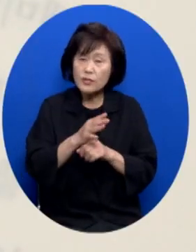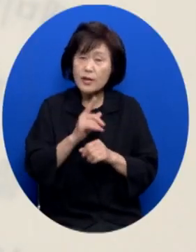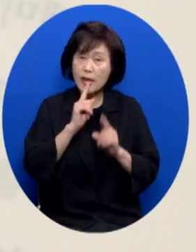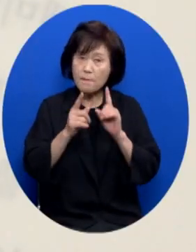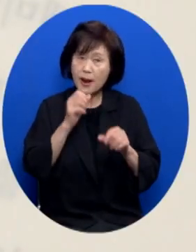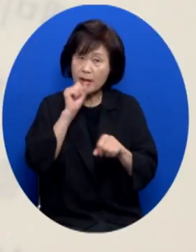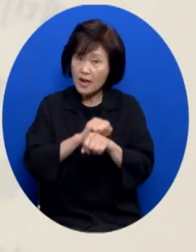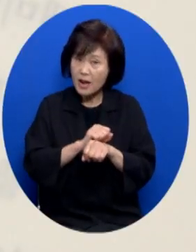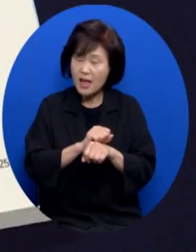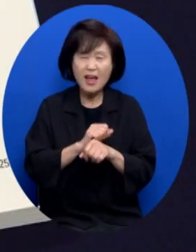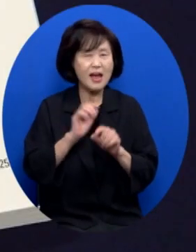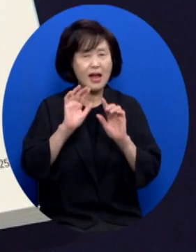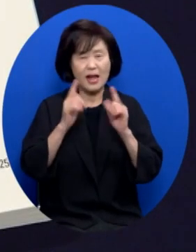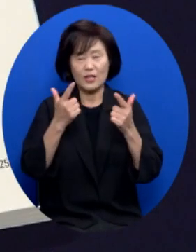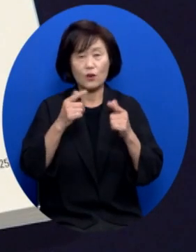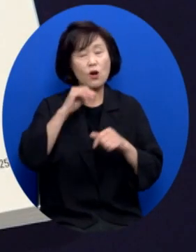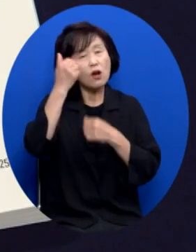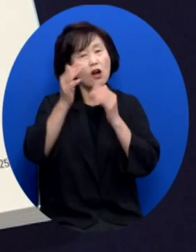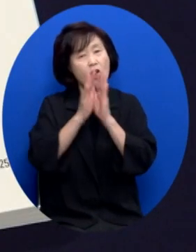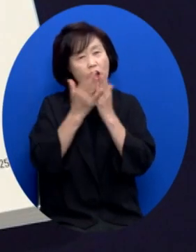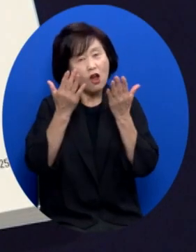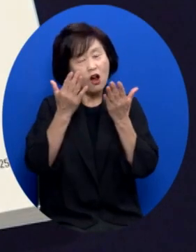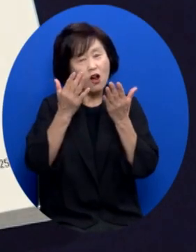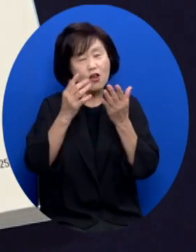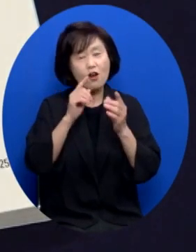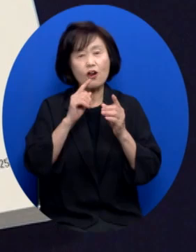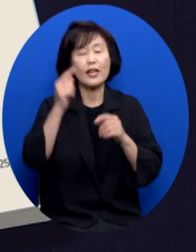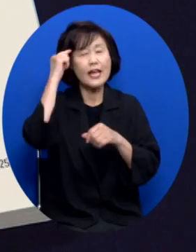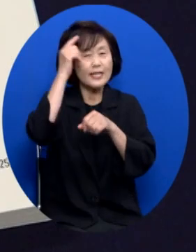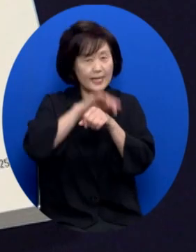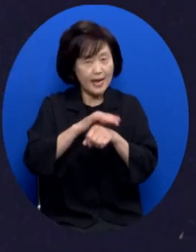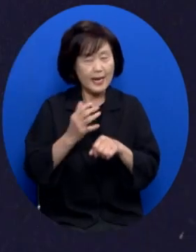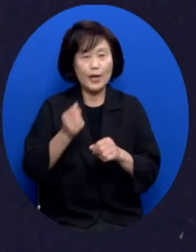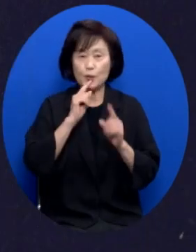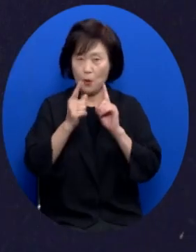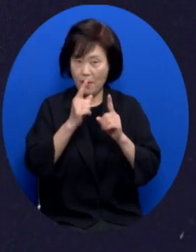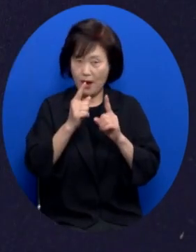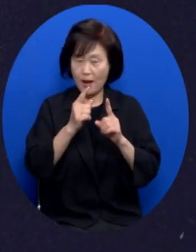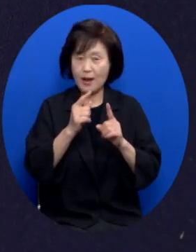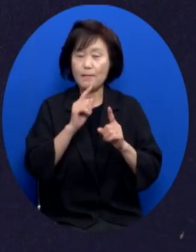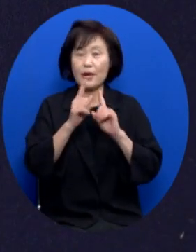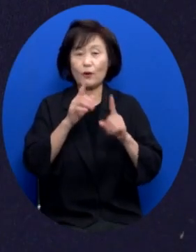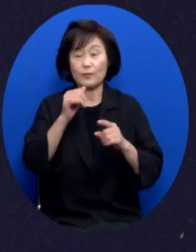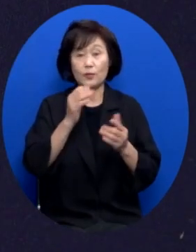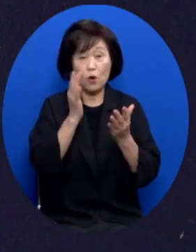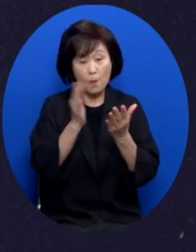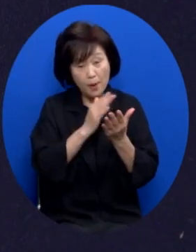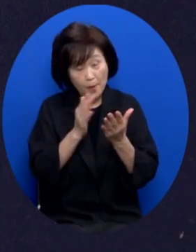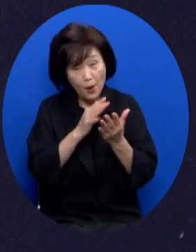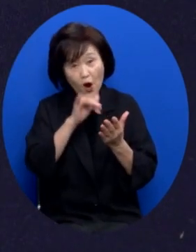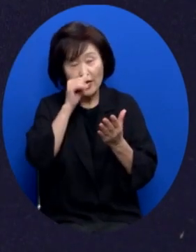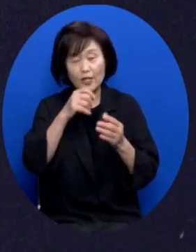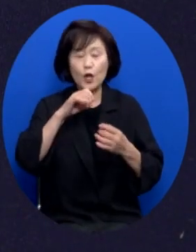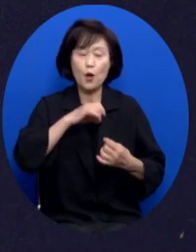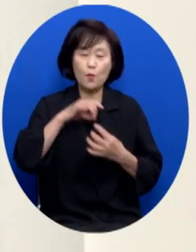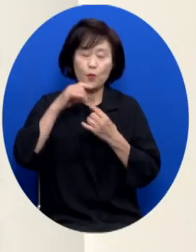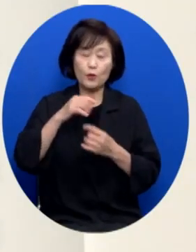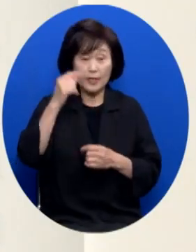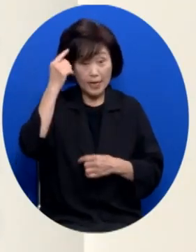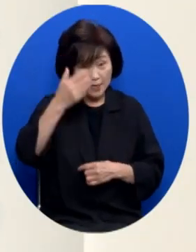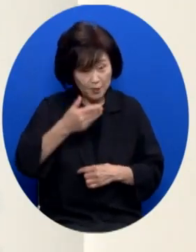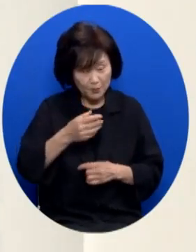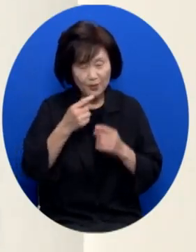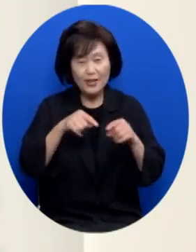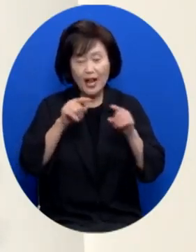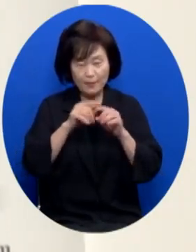넘어 성경적인 지혜로 말을 할 수 있도록 인도합니다. 또 각 장마다 수록된 묵상 질문을 함께